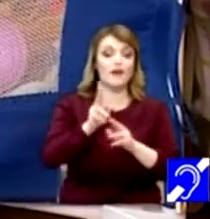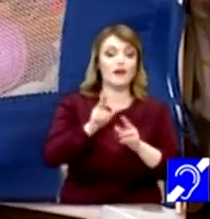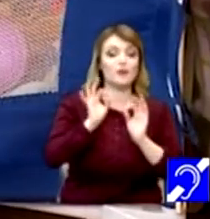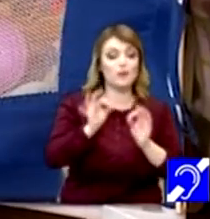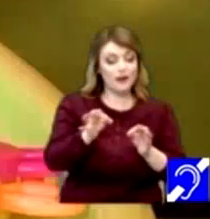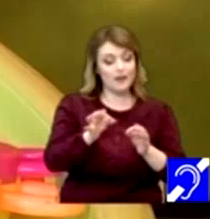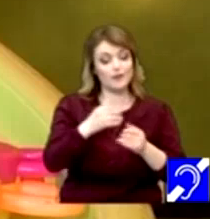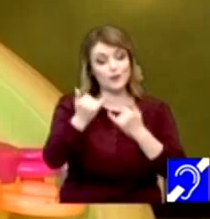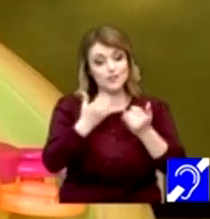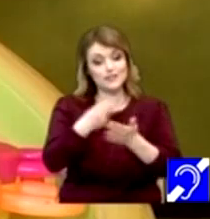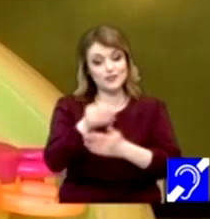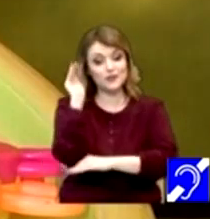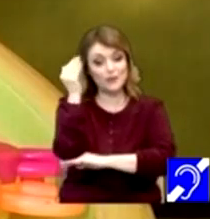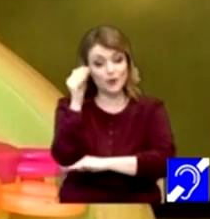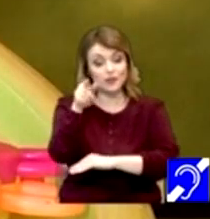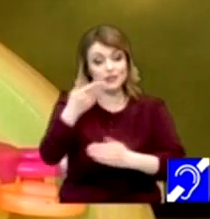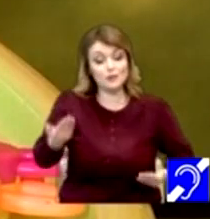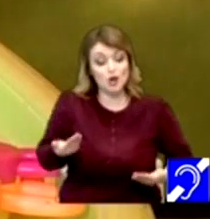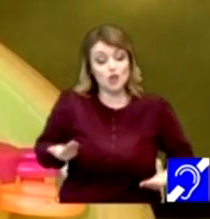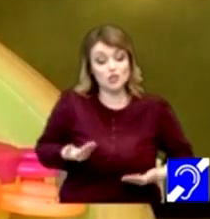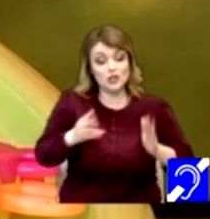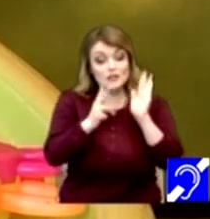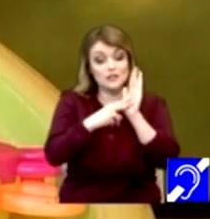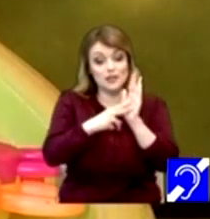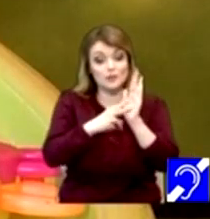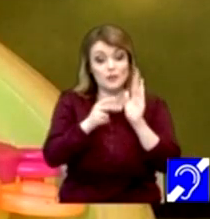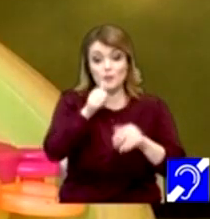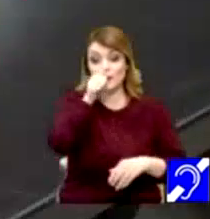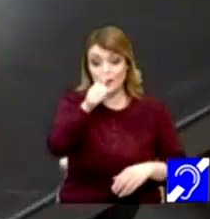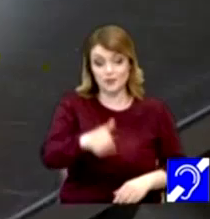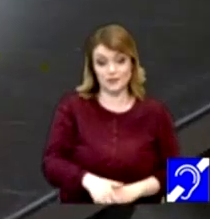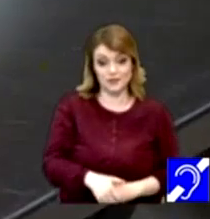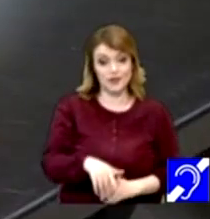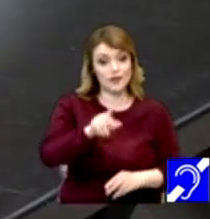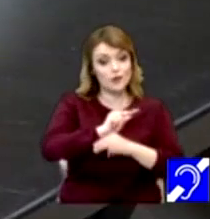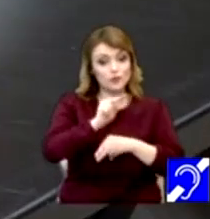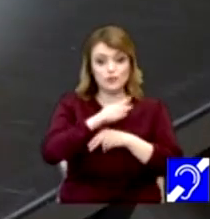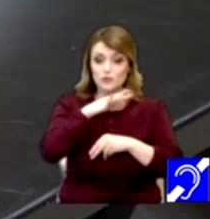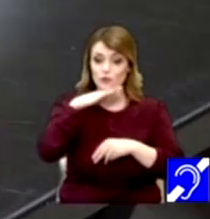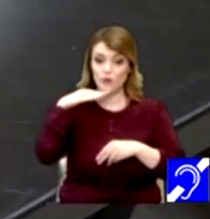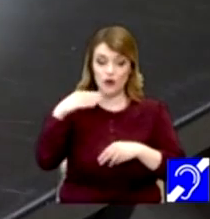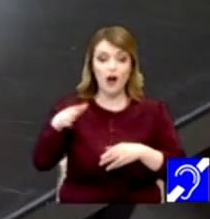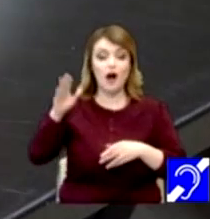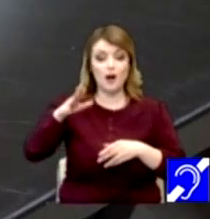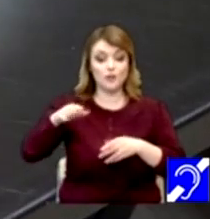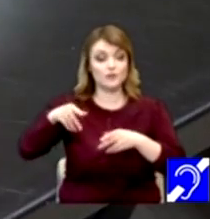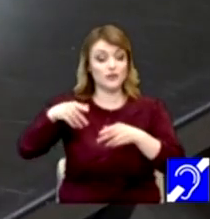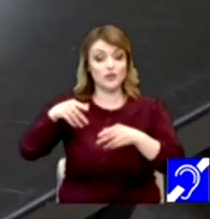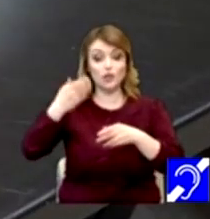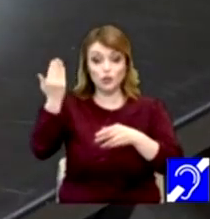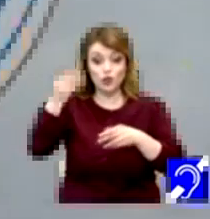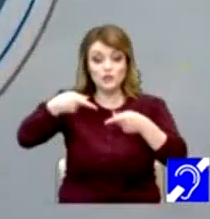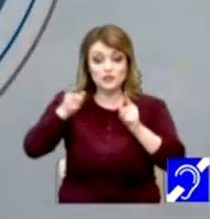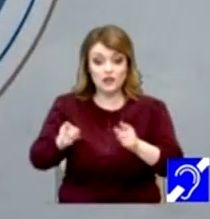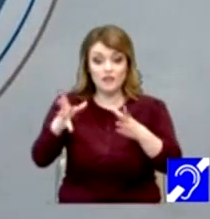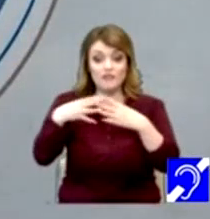situații complicate. Spune că aici a fost susținută financiar, dar și spiritual, după ce la un moment dat adevărata ei familie s-a dezis de ea. Însă mai